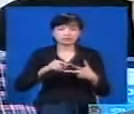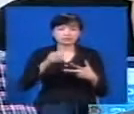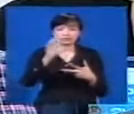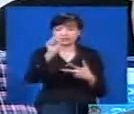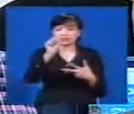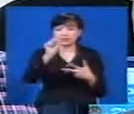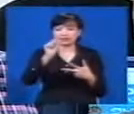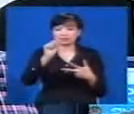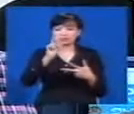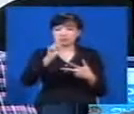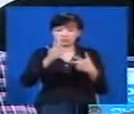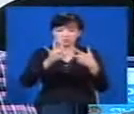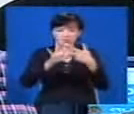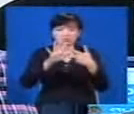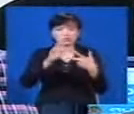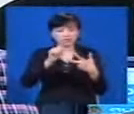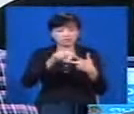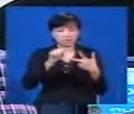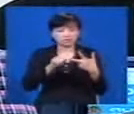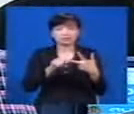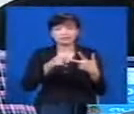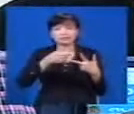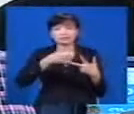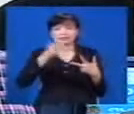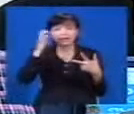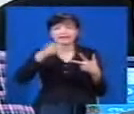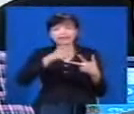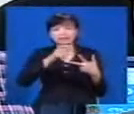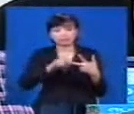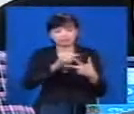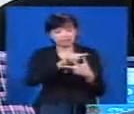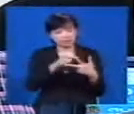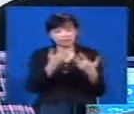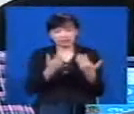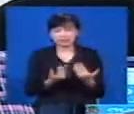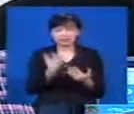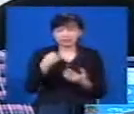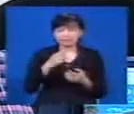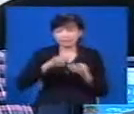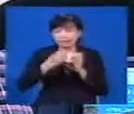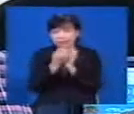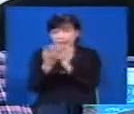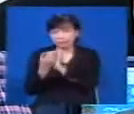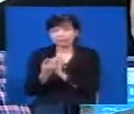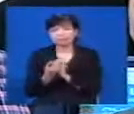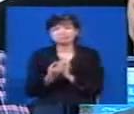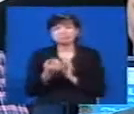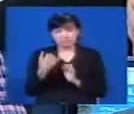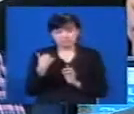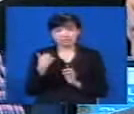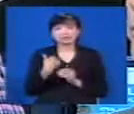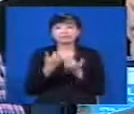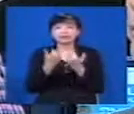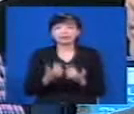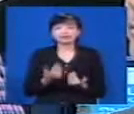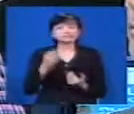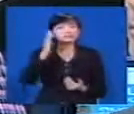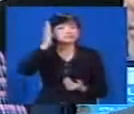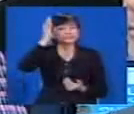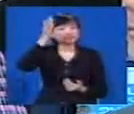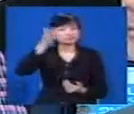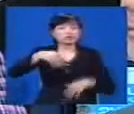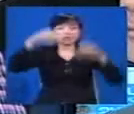ากการคลี่คลายไปแล้วระดับกลางแล้วก็เหลือเหตุการณ์เล็กๆน้อยๆอีก10จังหวัดนะครับนี่คือสถานการณ์ปัจจุบันนะครับแล้วก็แนวโน้มนะครับฝน